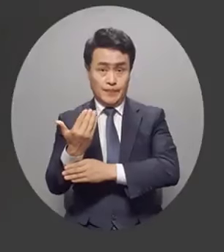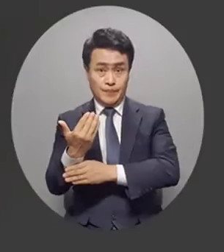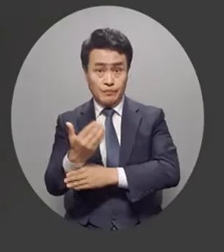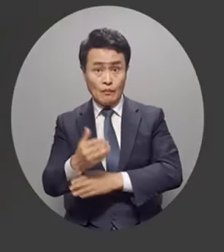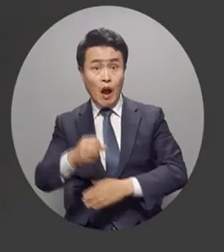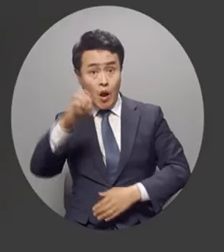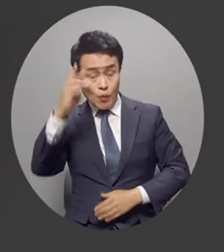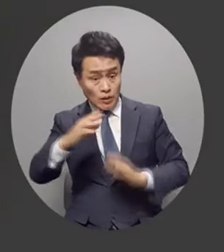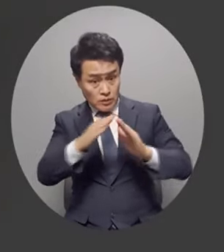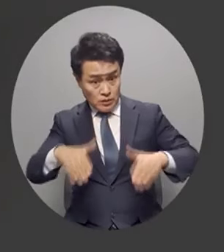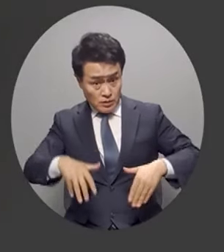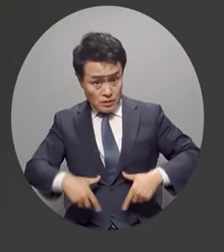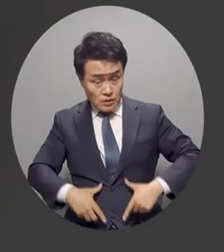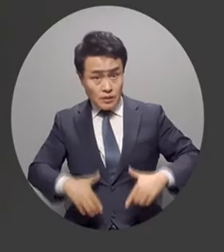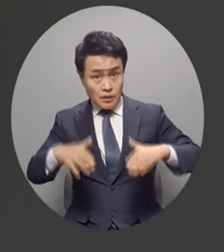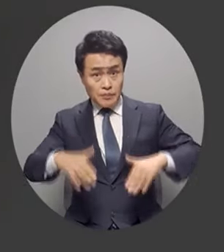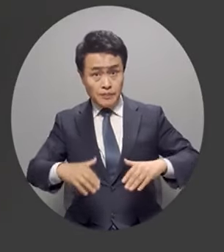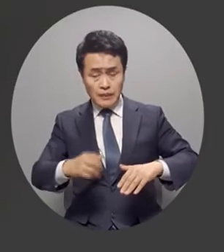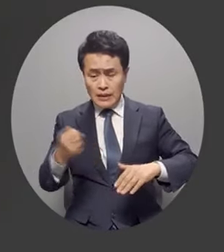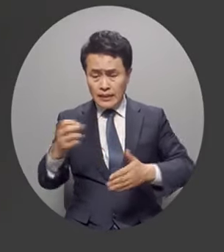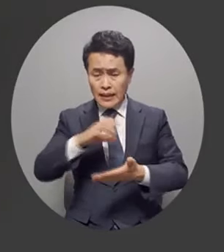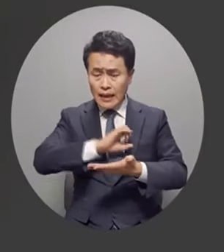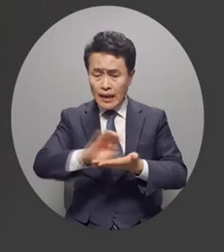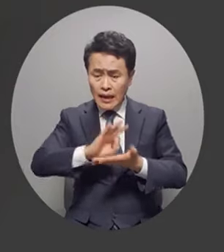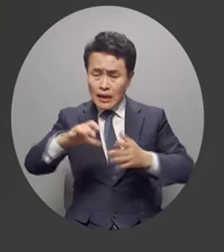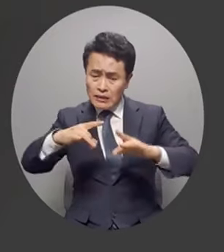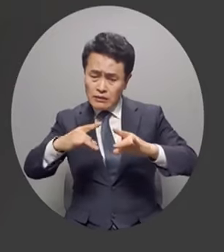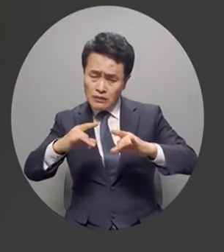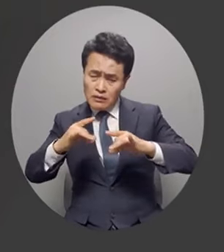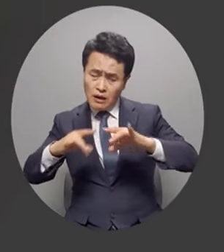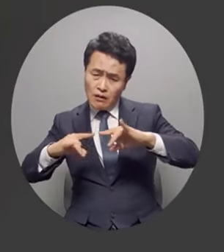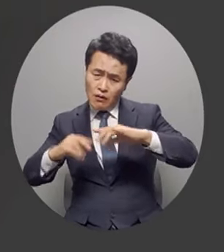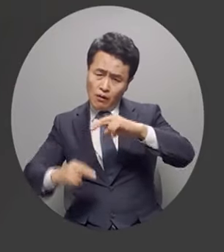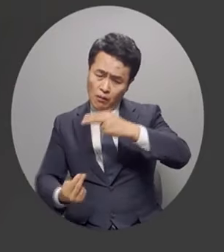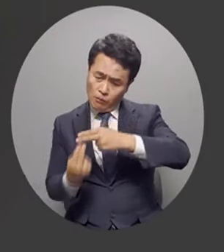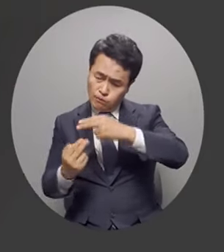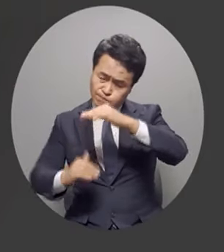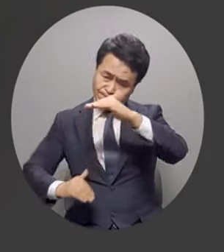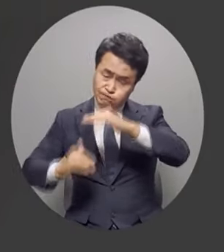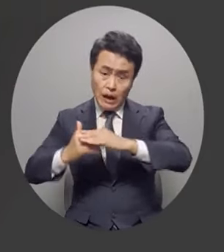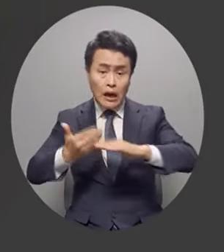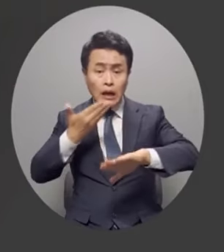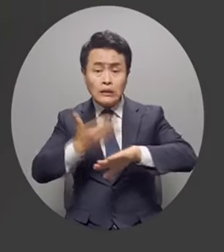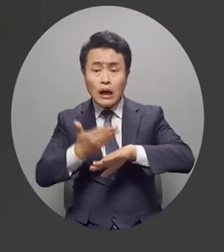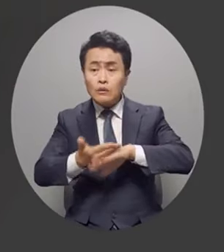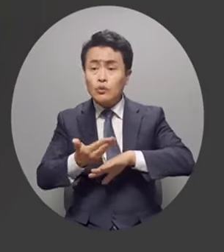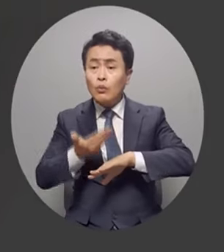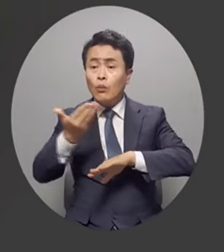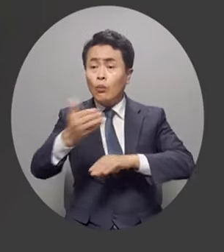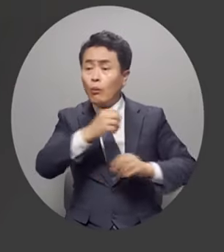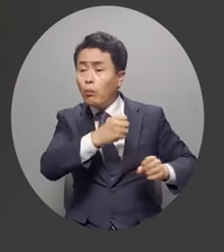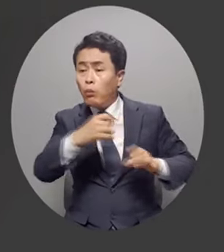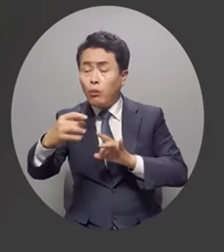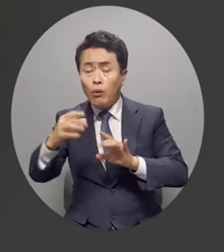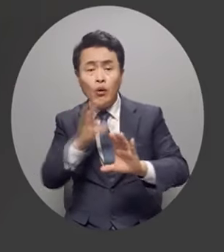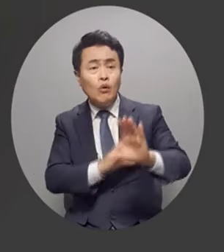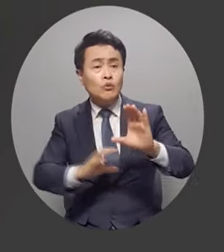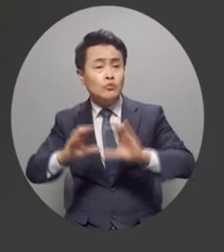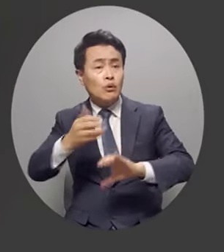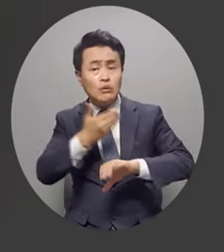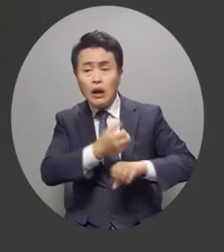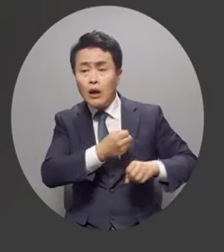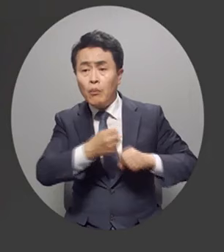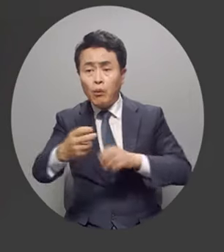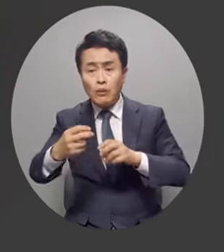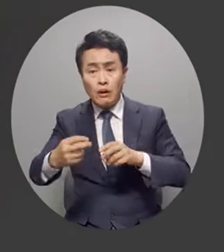전남 지역에서 생산된 재생에너지의 발전량이 넘쳐 다른 지역으로 보내야 할 형편인데 초과 전력을 다른 지역으로